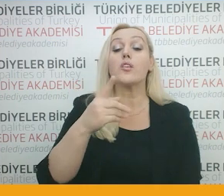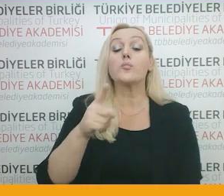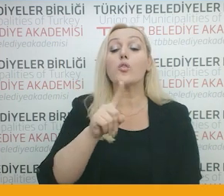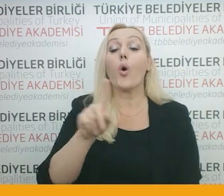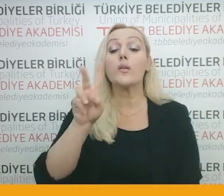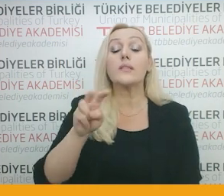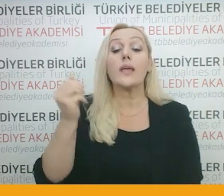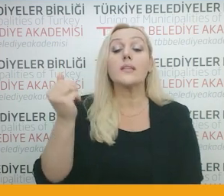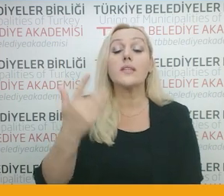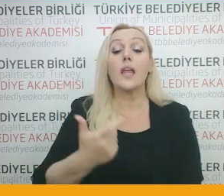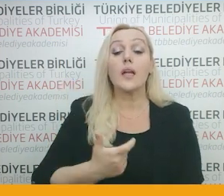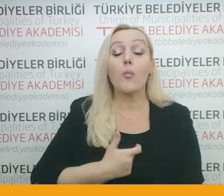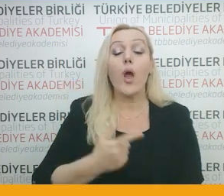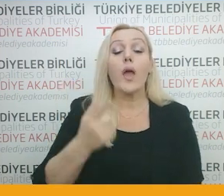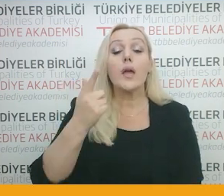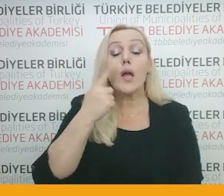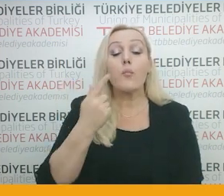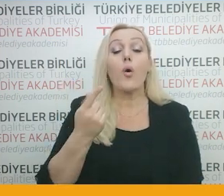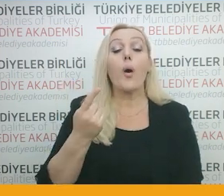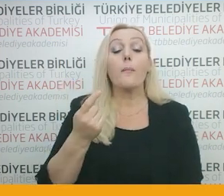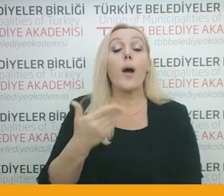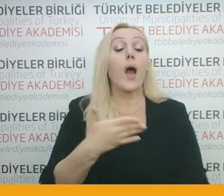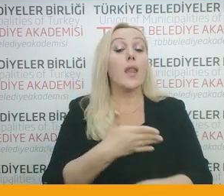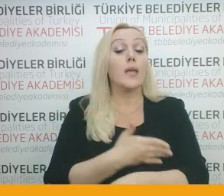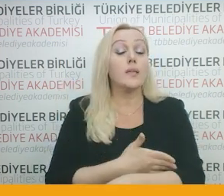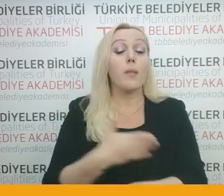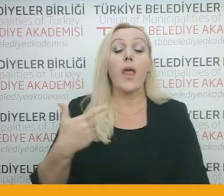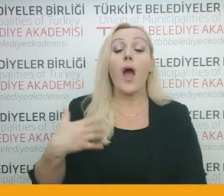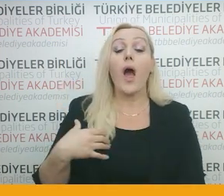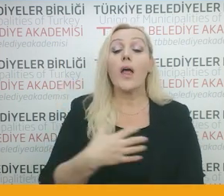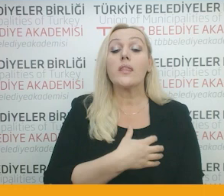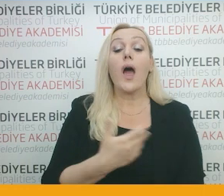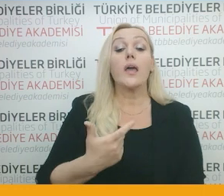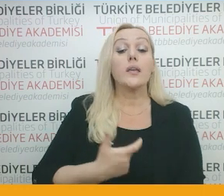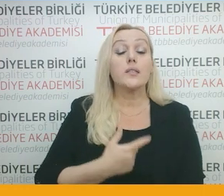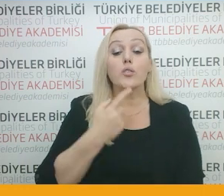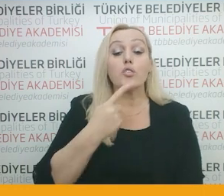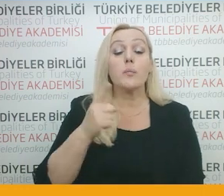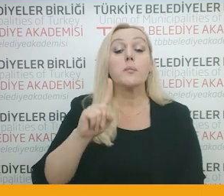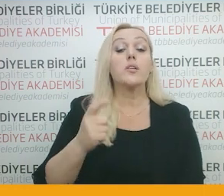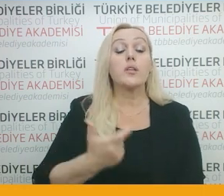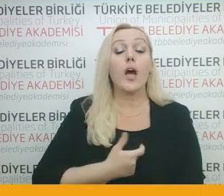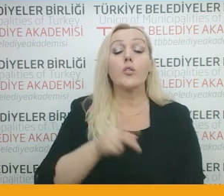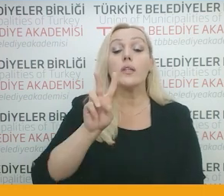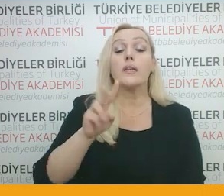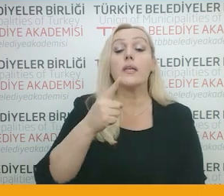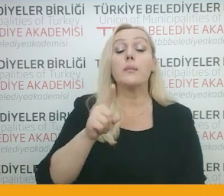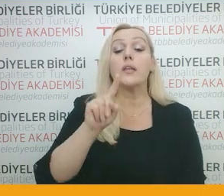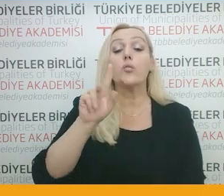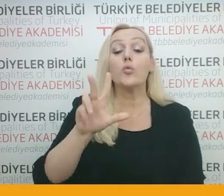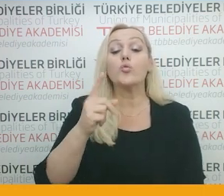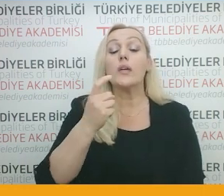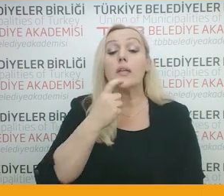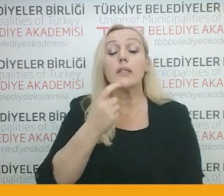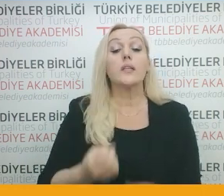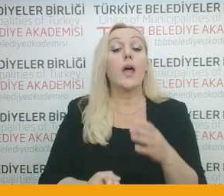sayılı kanun. Kamu mali yönetiminin, mali hizmetlerin anayasası diyebileceğimiz bir kanun. 2003 yılında yürürlüğe